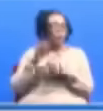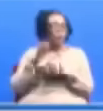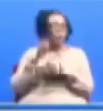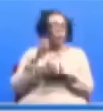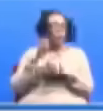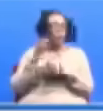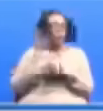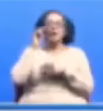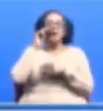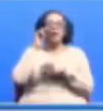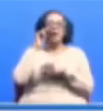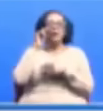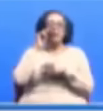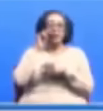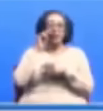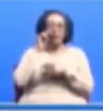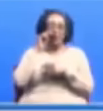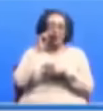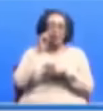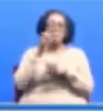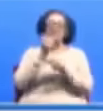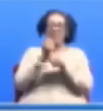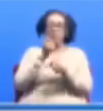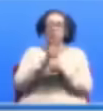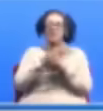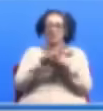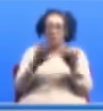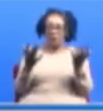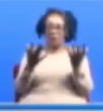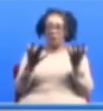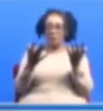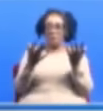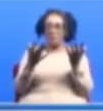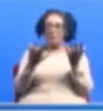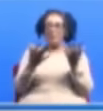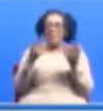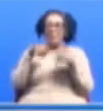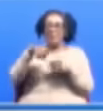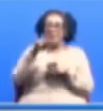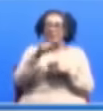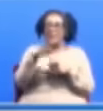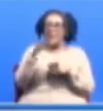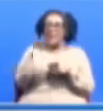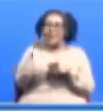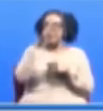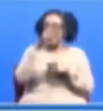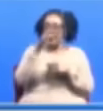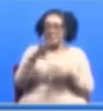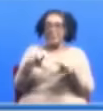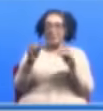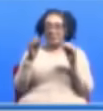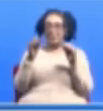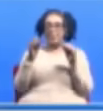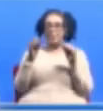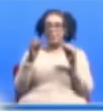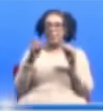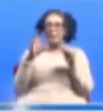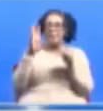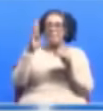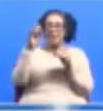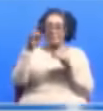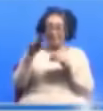Kuna mademo wako badu. Banajifanya ni watu wazuri, wanaendaka kubanachukua